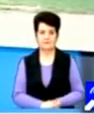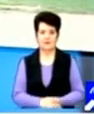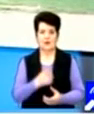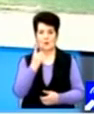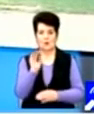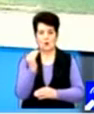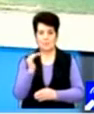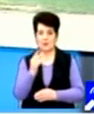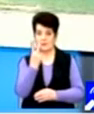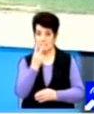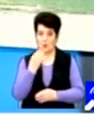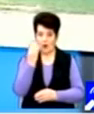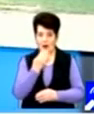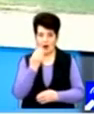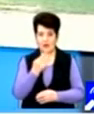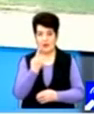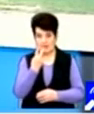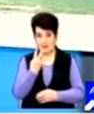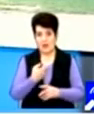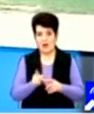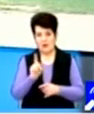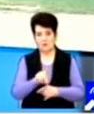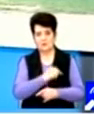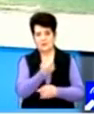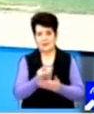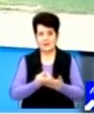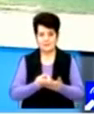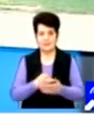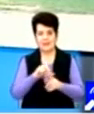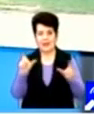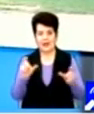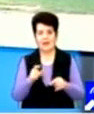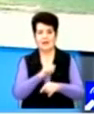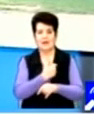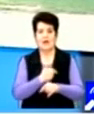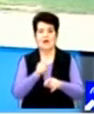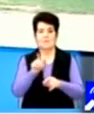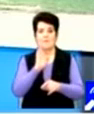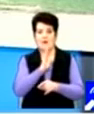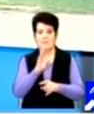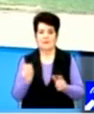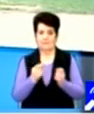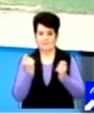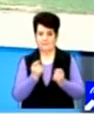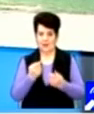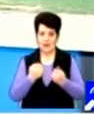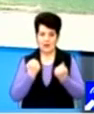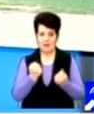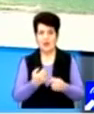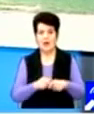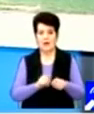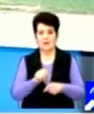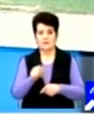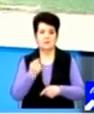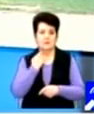Un copil de doar 2 ani a ajuns la spital cu leziuni serioase după ce căruța condusă de mama lui, care era în stare de